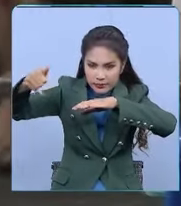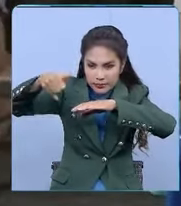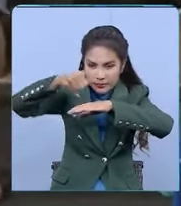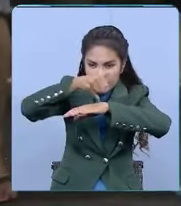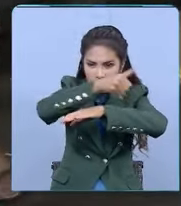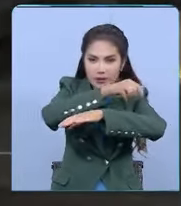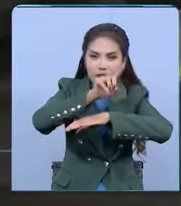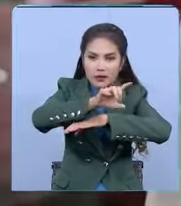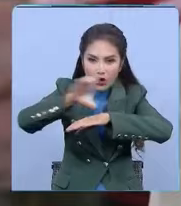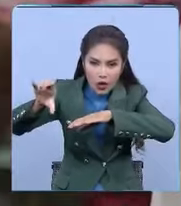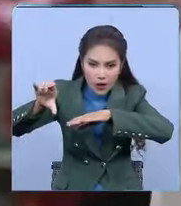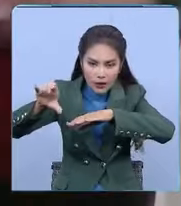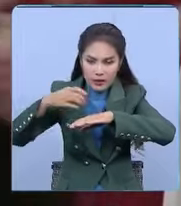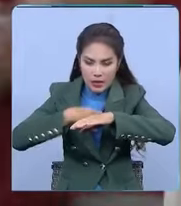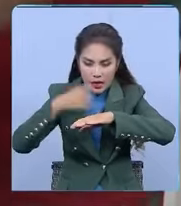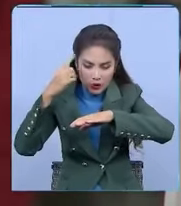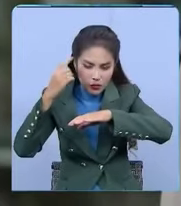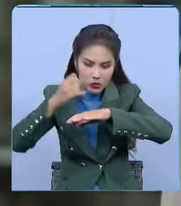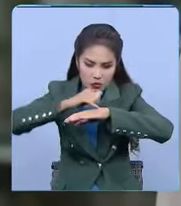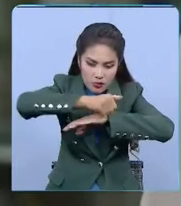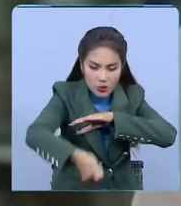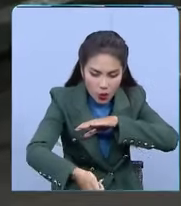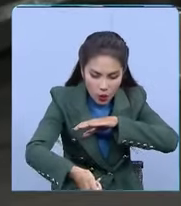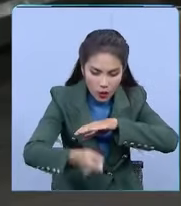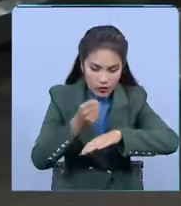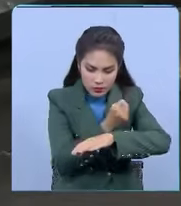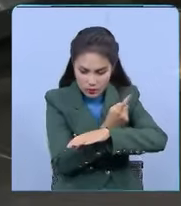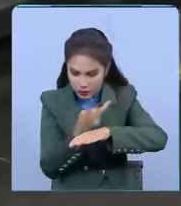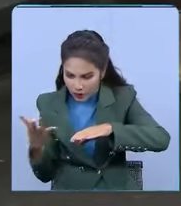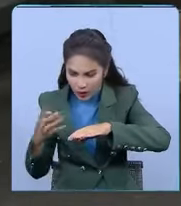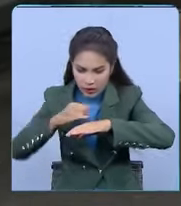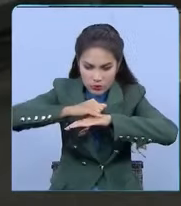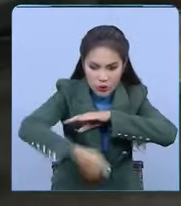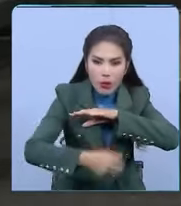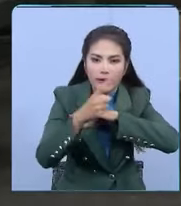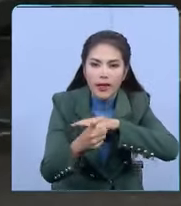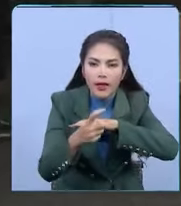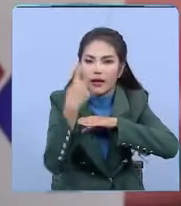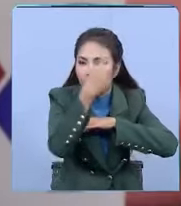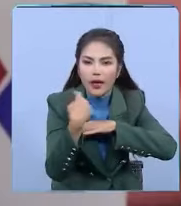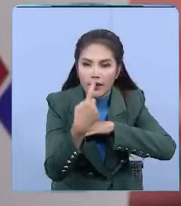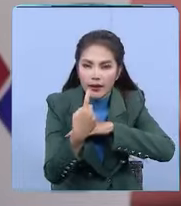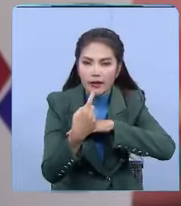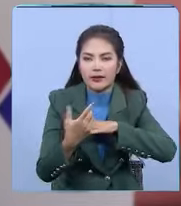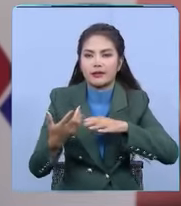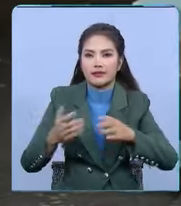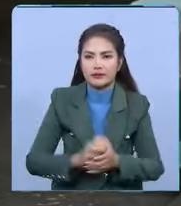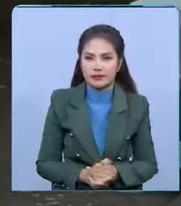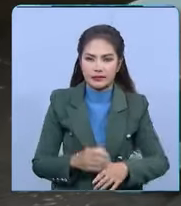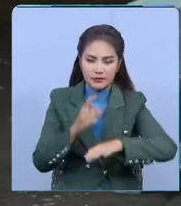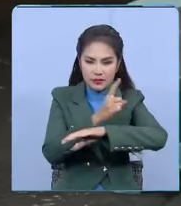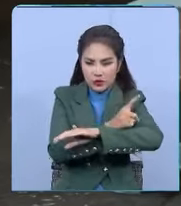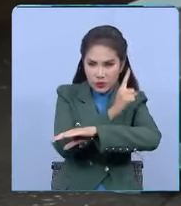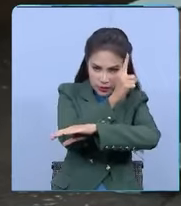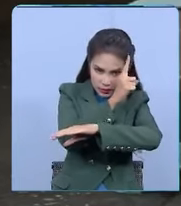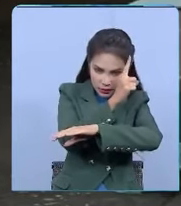คนที่เท่าไหร่จะตกหน้าผาตายถ้าตอบไม่ถูกไม่เป็นไรเลยนะฮะเพราะอันนี้ผมเล่นกับทีมงาน คนที่1คนที่100 คน